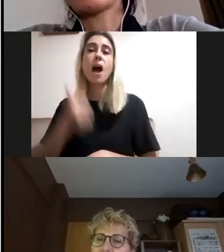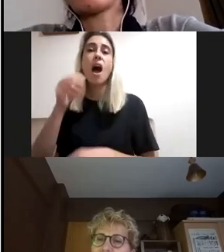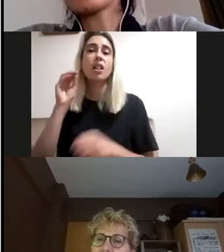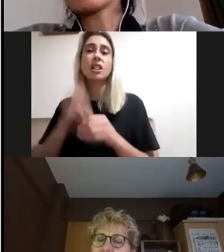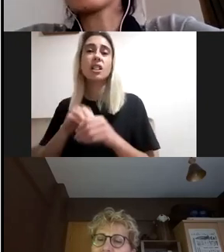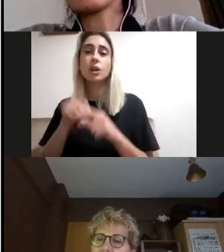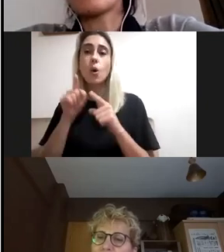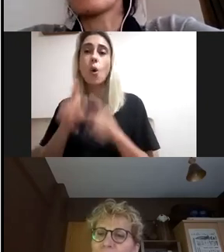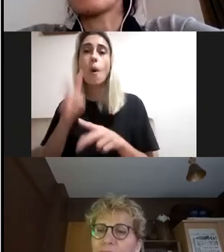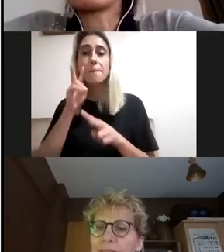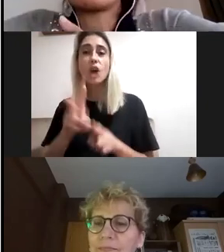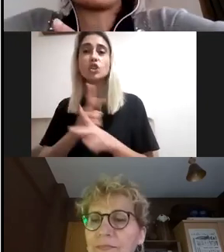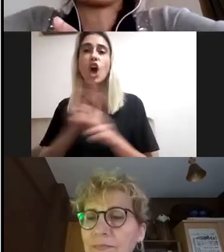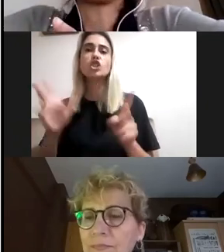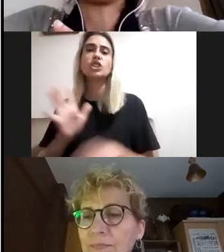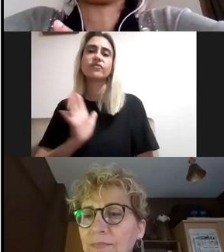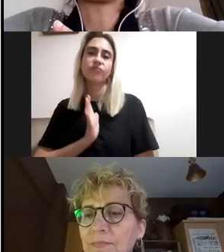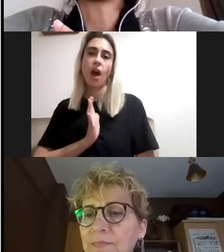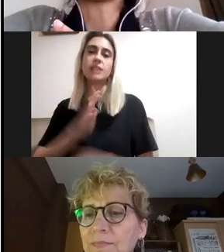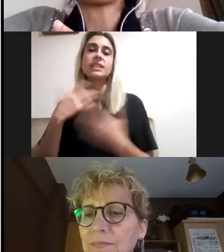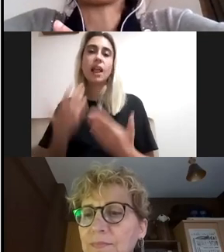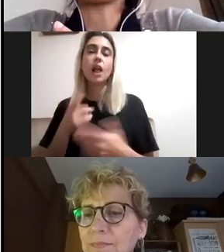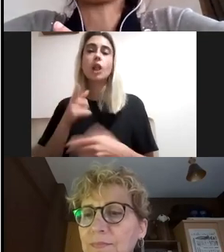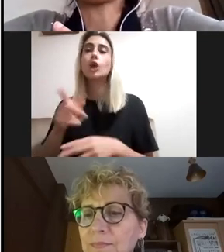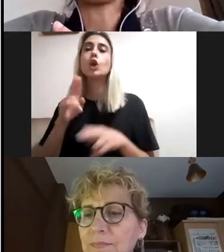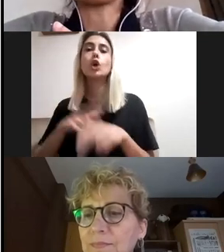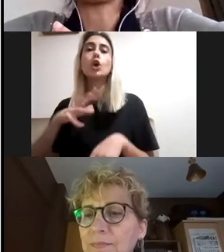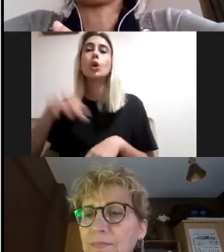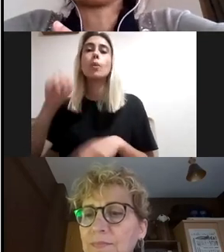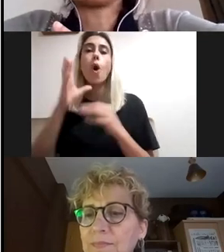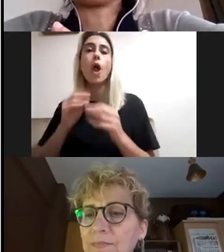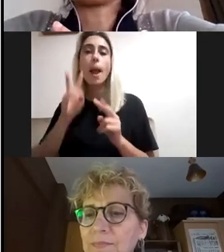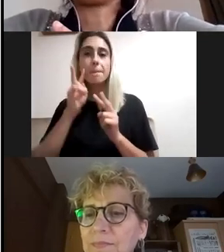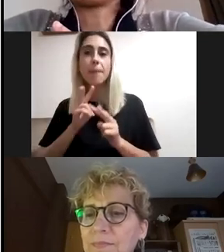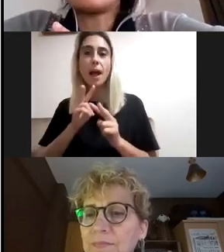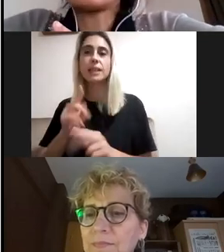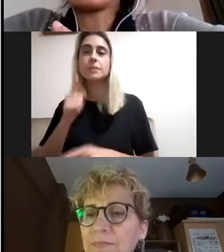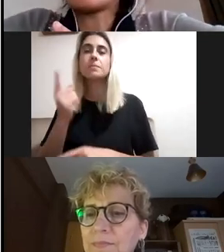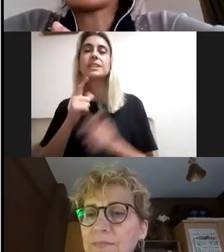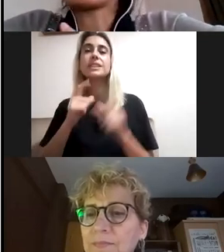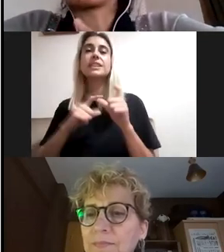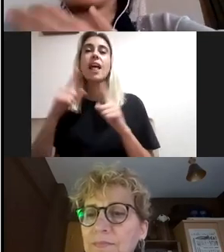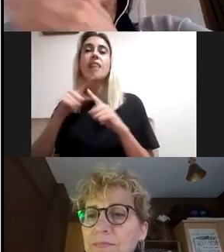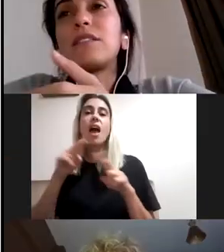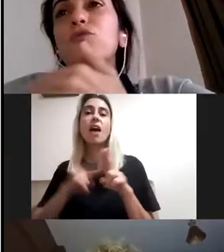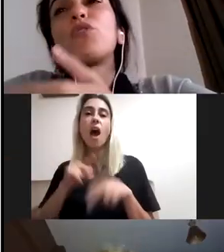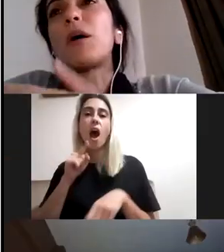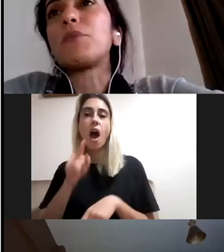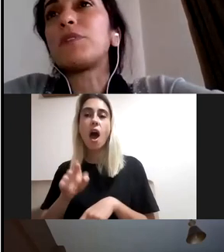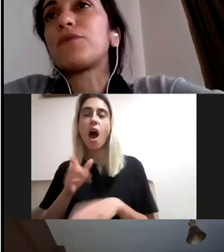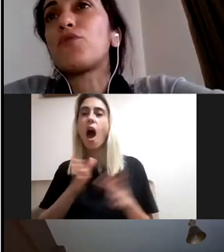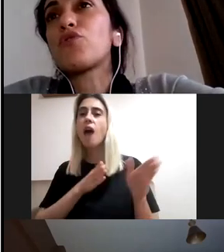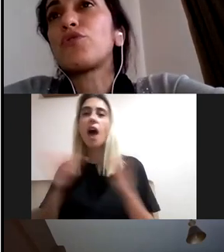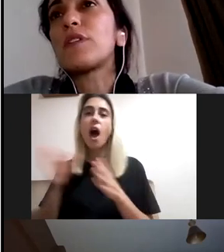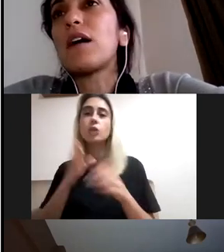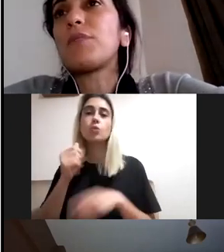o bakış açısı var. Yani zaten kurum olarak baktığınızda bir STK'lar tabii arada çok önemli